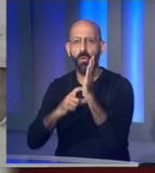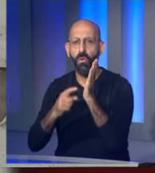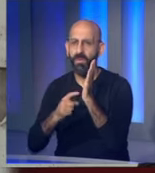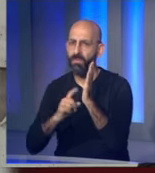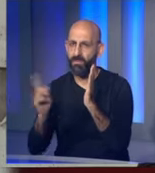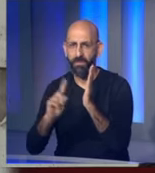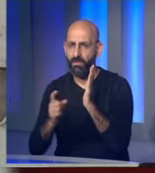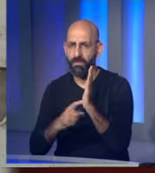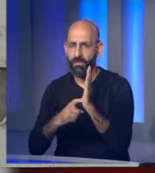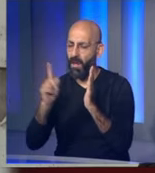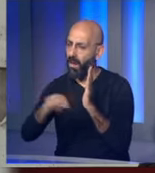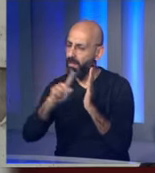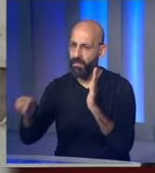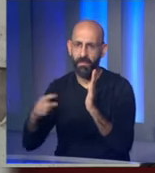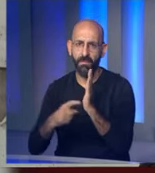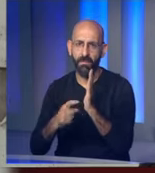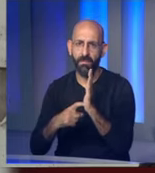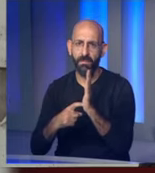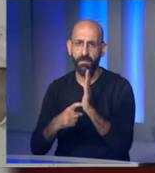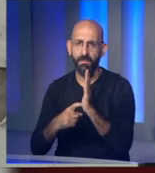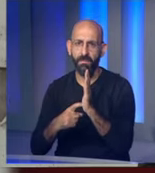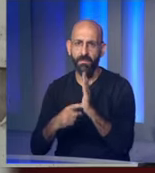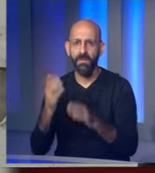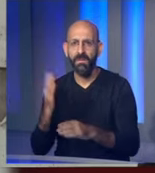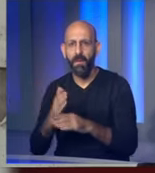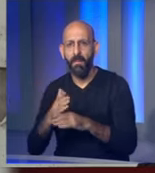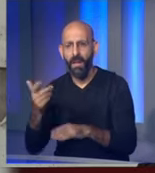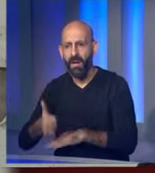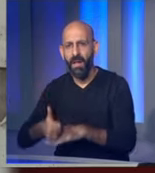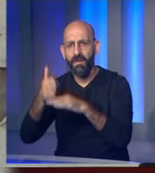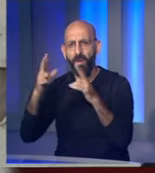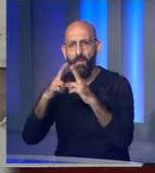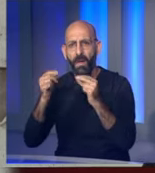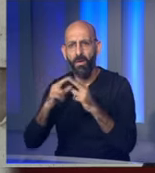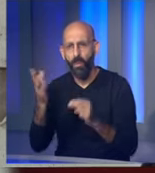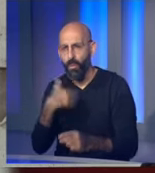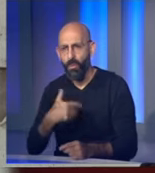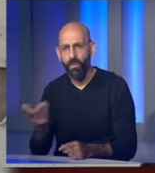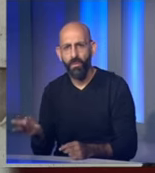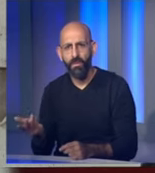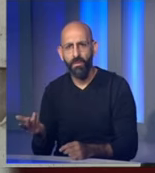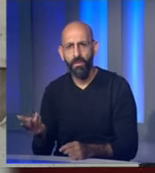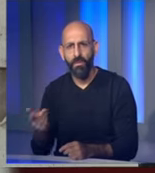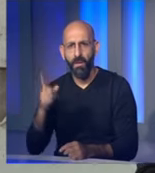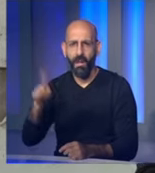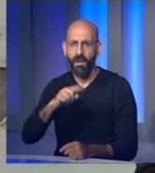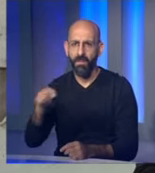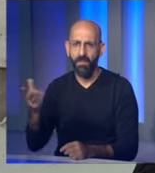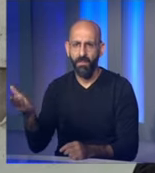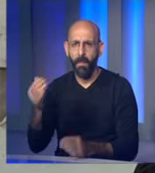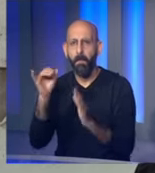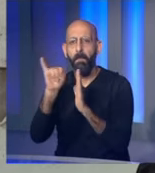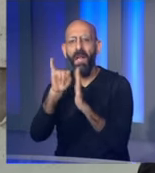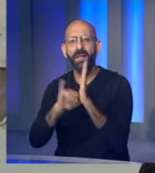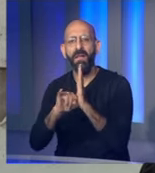الوساطه الامريكيه هو اتفاق غير دستوري ما لم يمر عبر رئيس جمهوريه